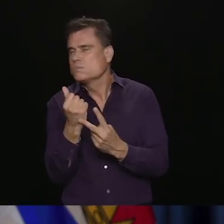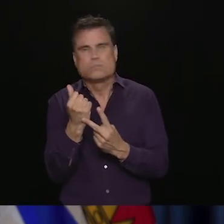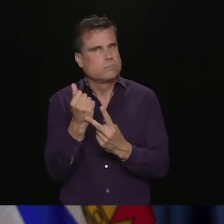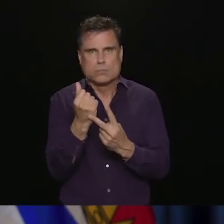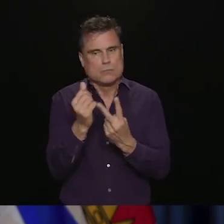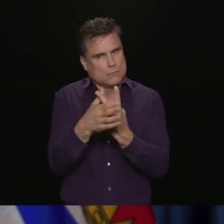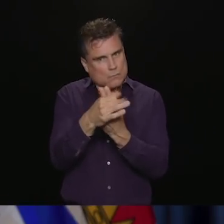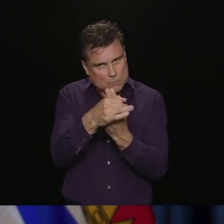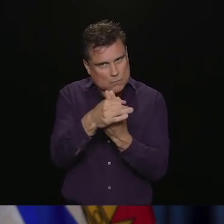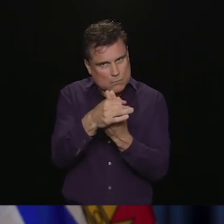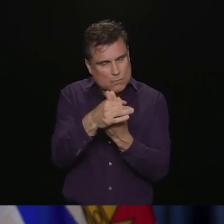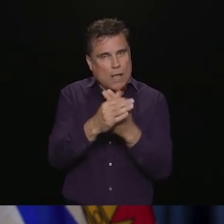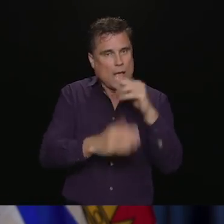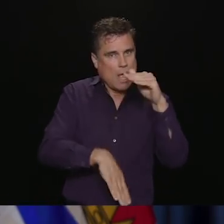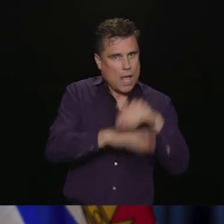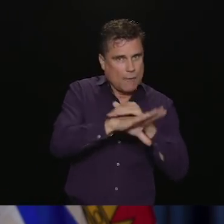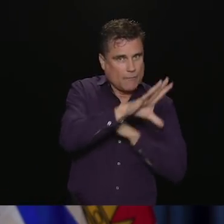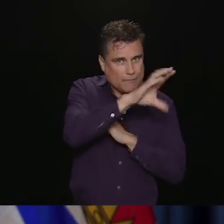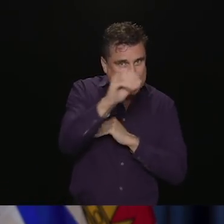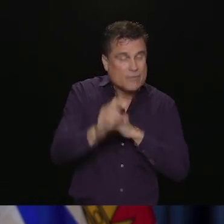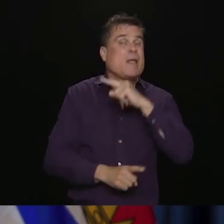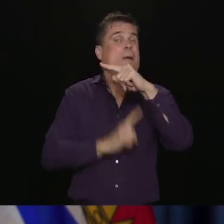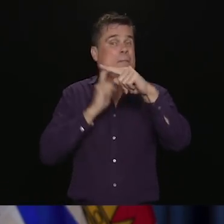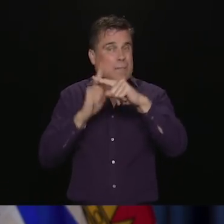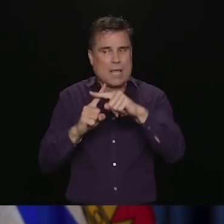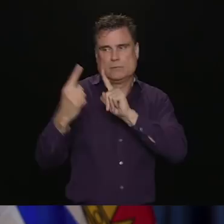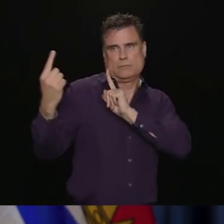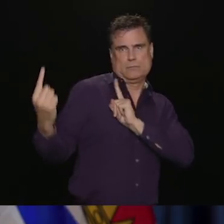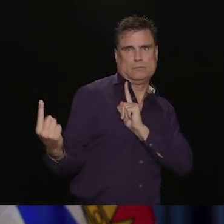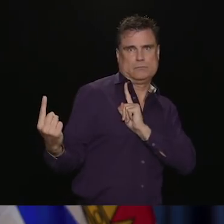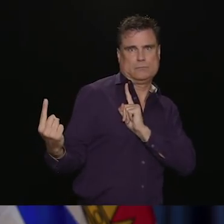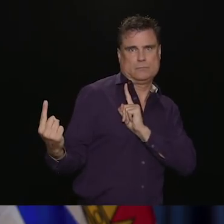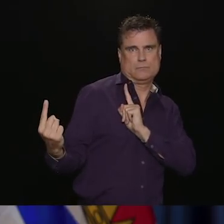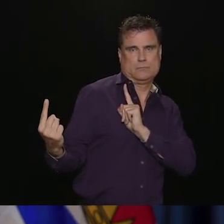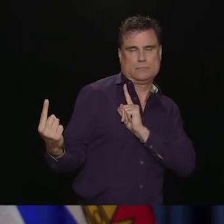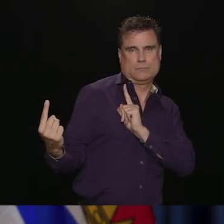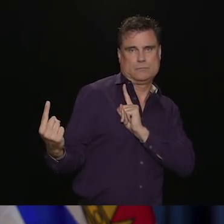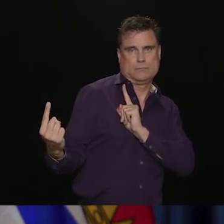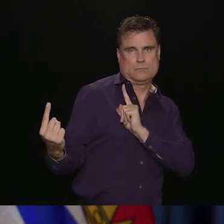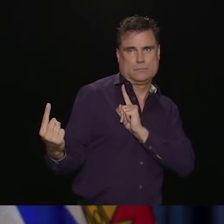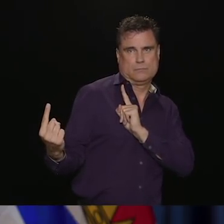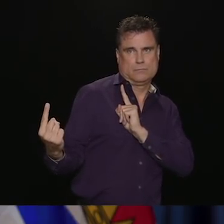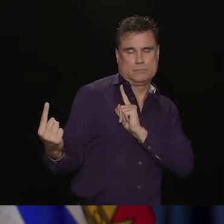punition, c'est une nécessité pour qu'on puisse